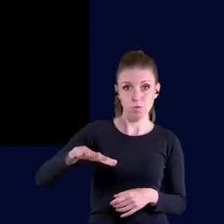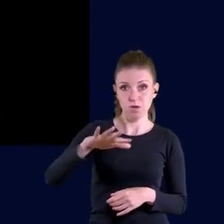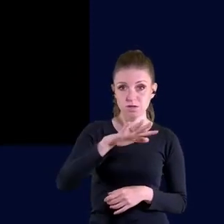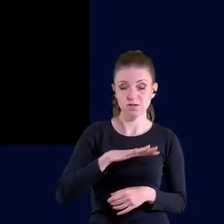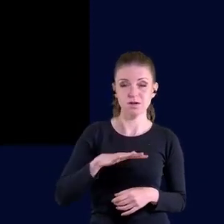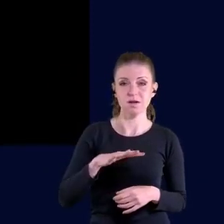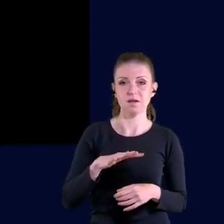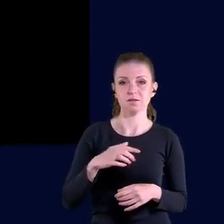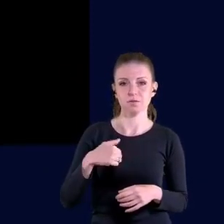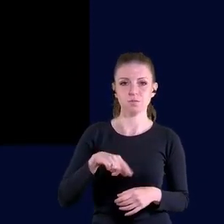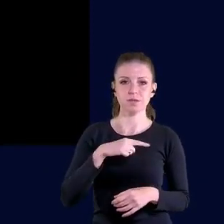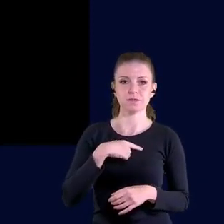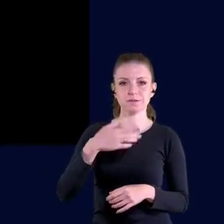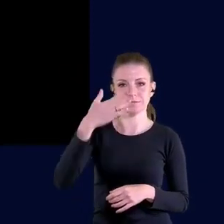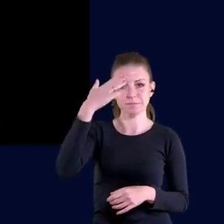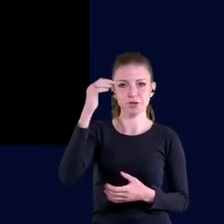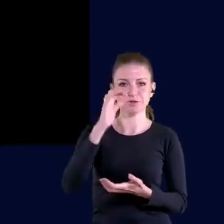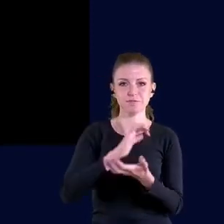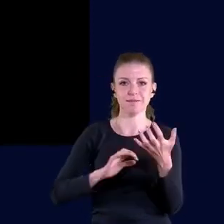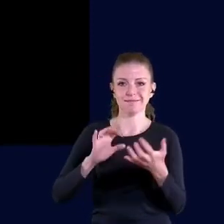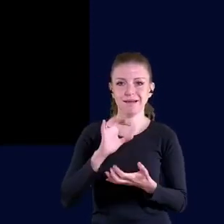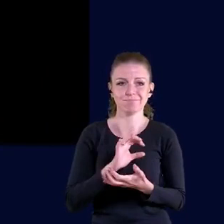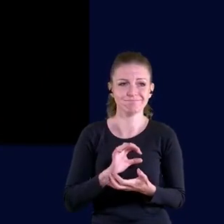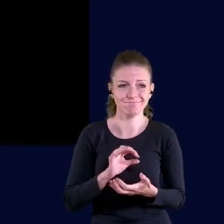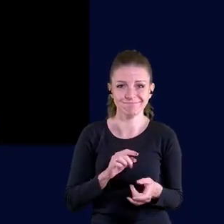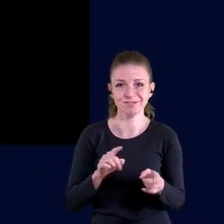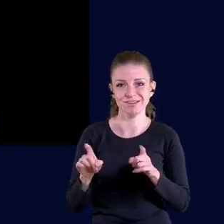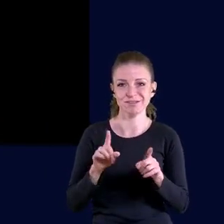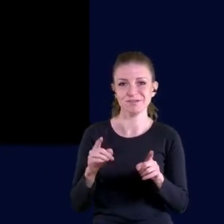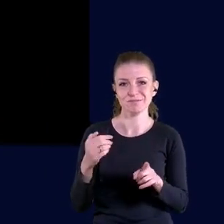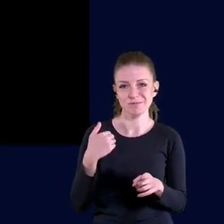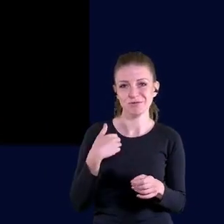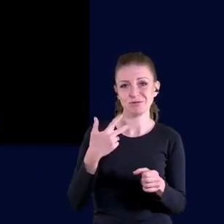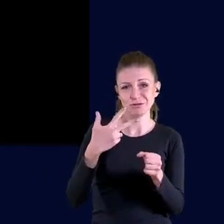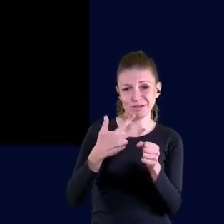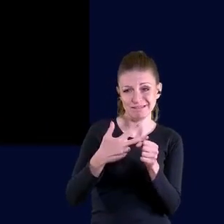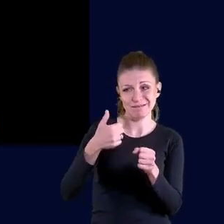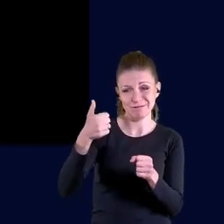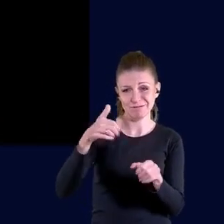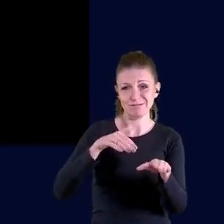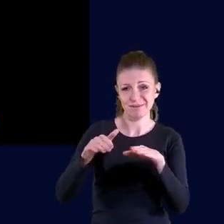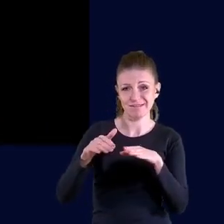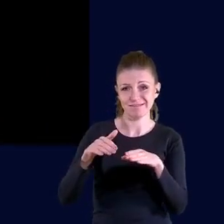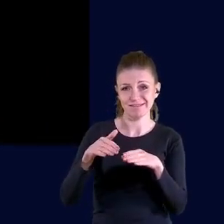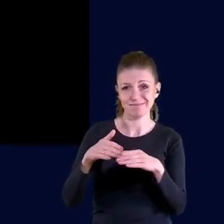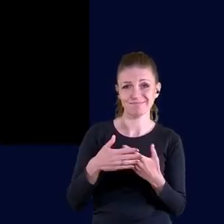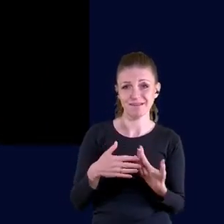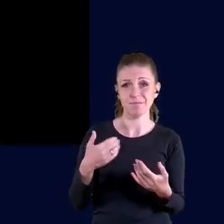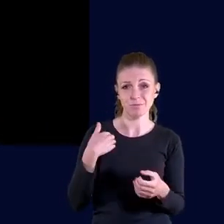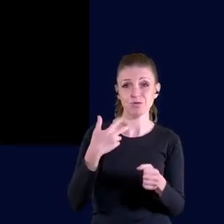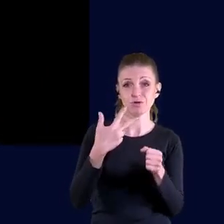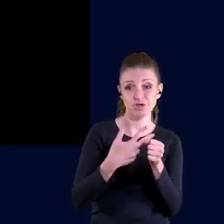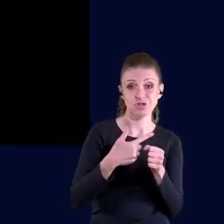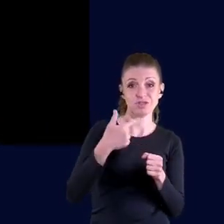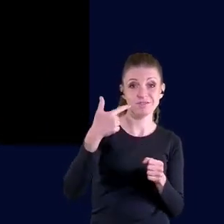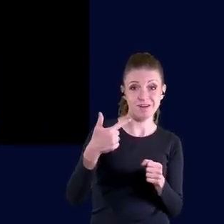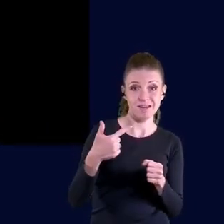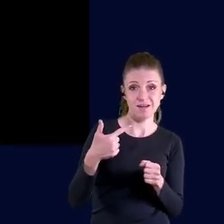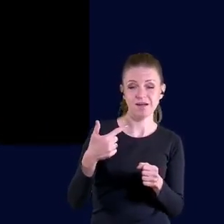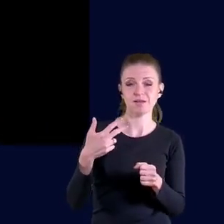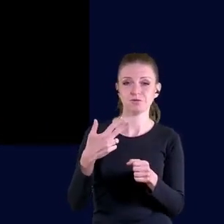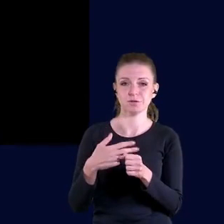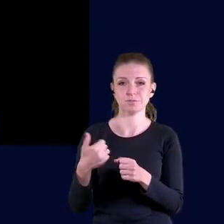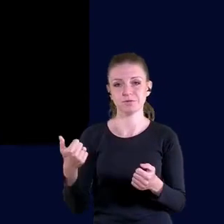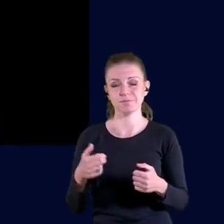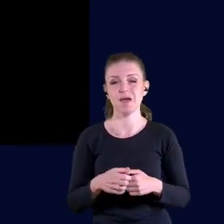takim mistrzem świata ale wybór czyli zajęliśmy 31 miejsce na 32 kraje okazało